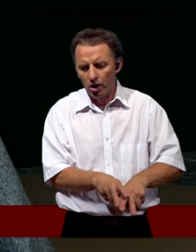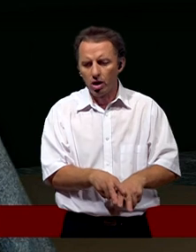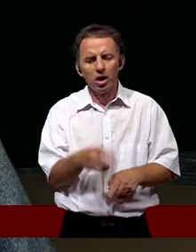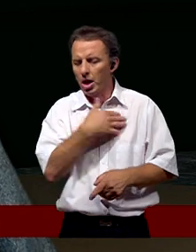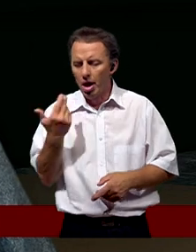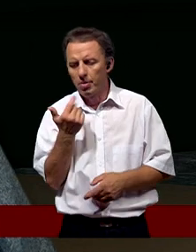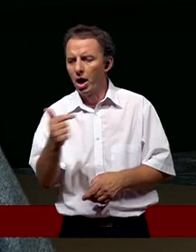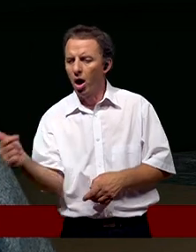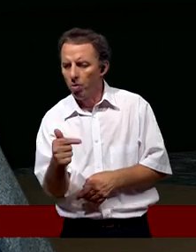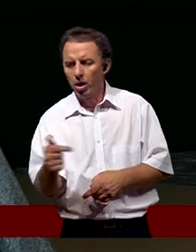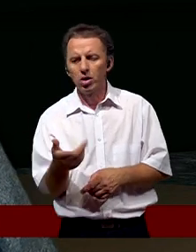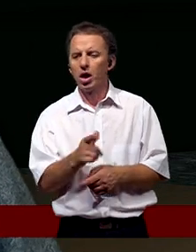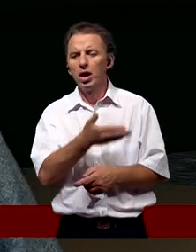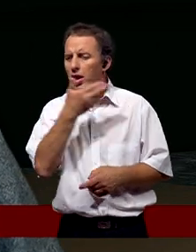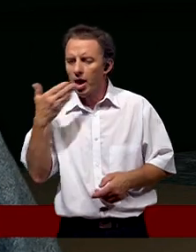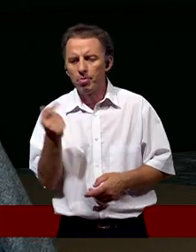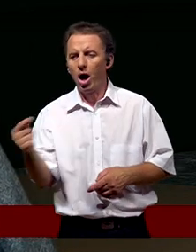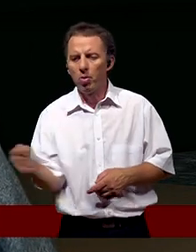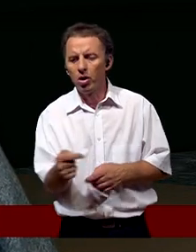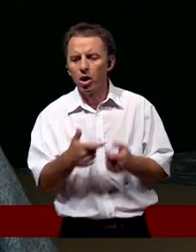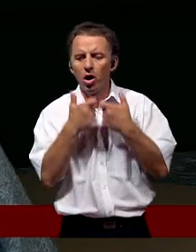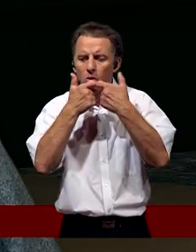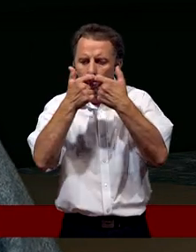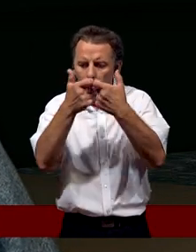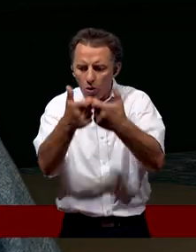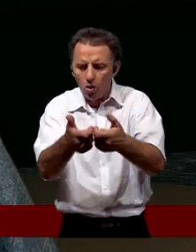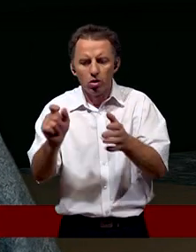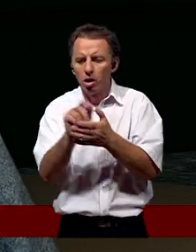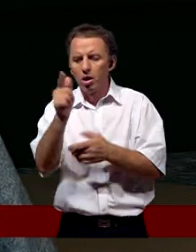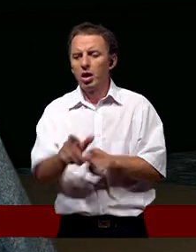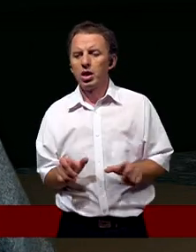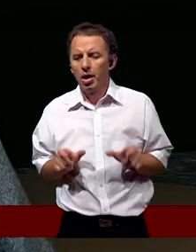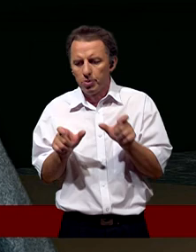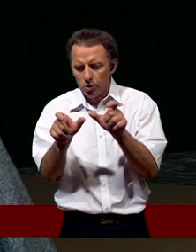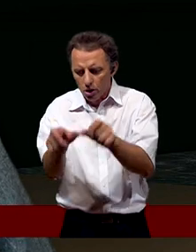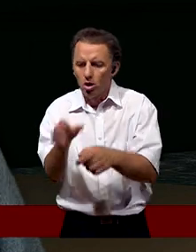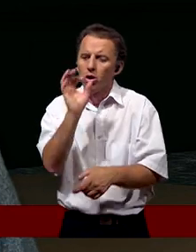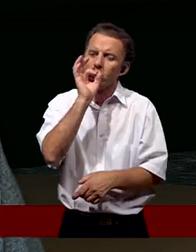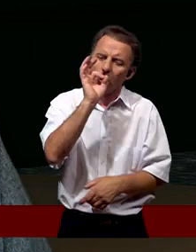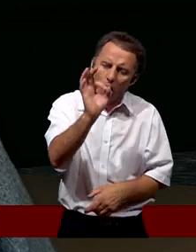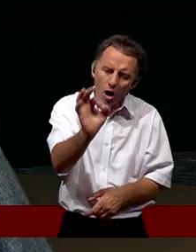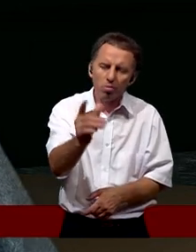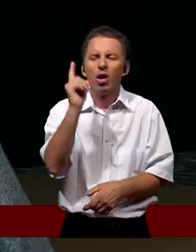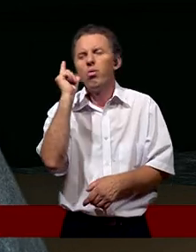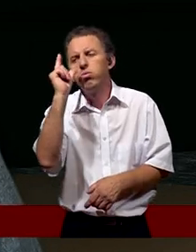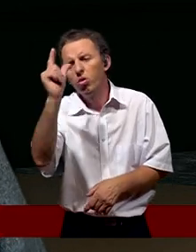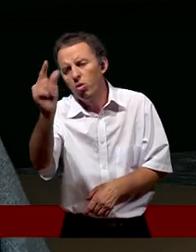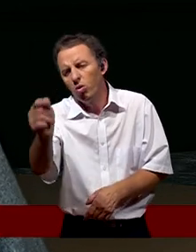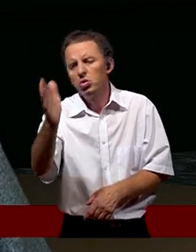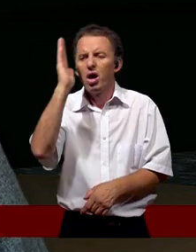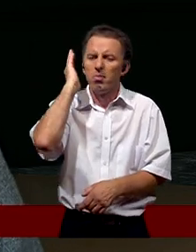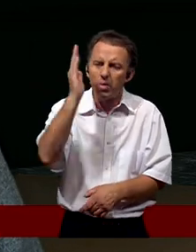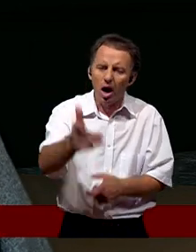z obowiązku, tak jak i Jonasz. Jonasz z obowiązku głosił. Bóg go do tego niemalże przymusił, więc no dobrze, już pójdę i